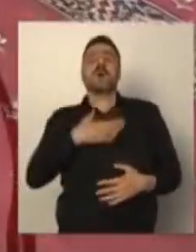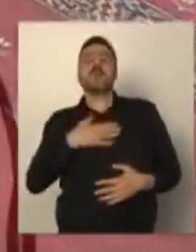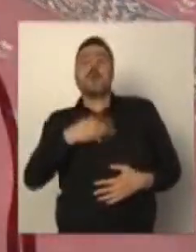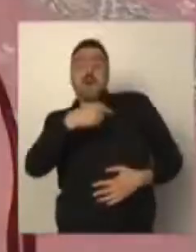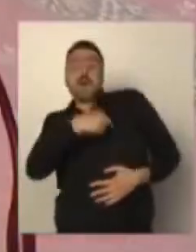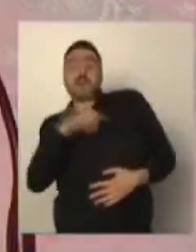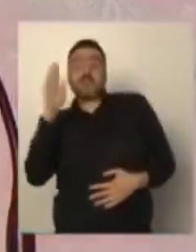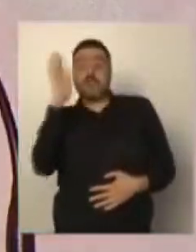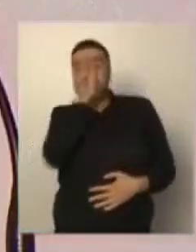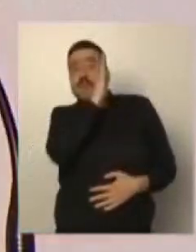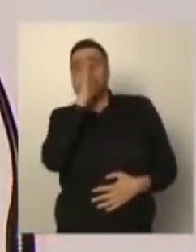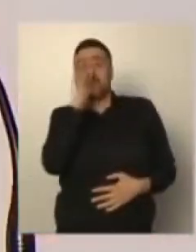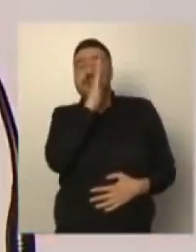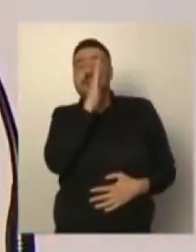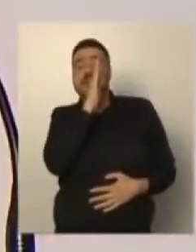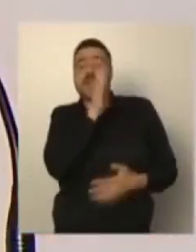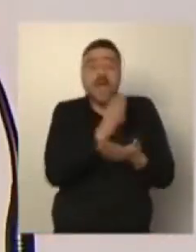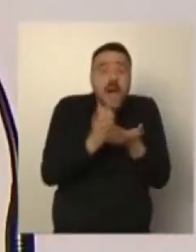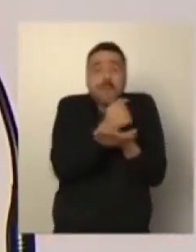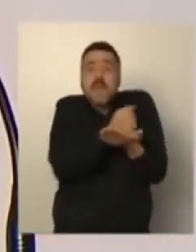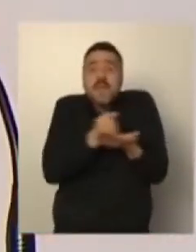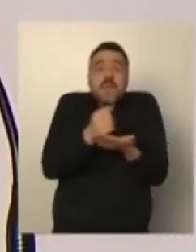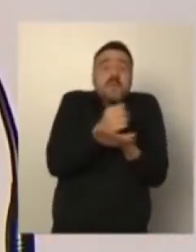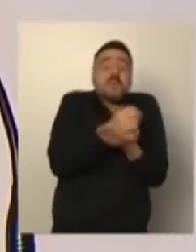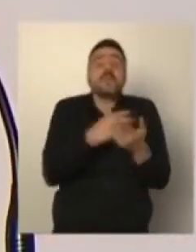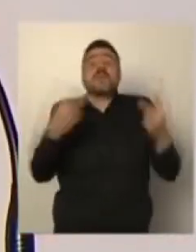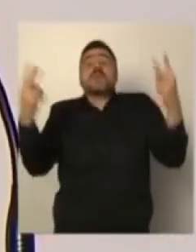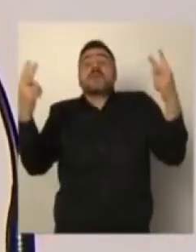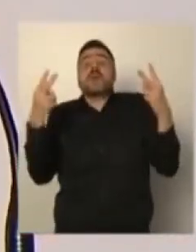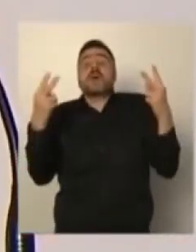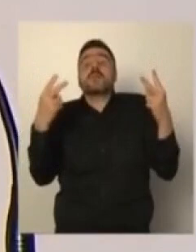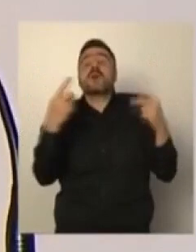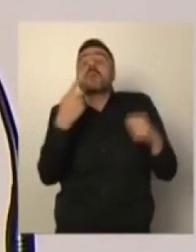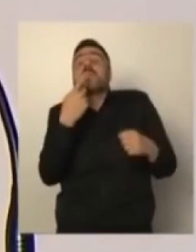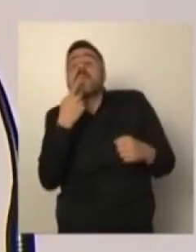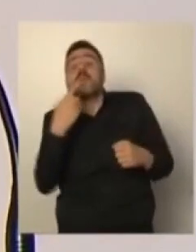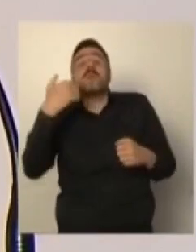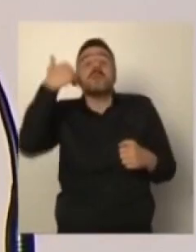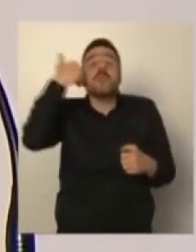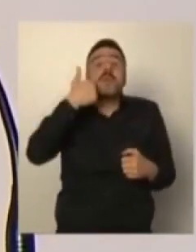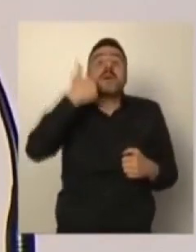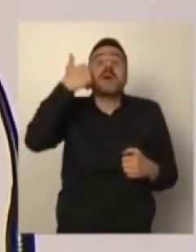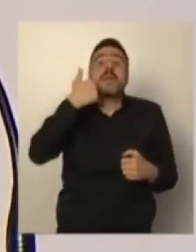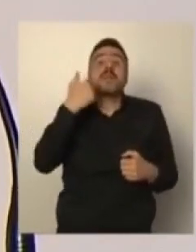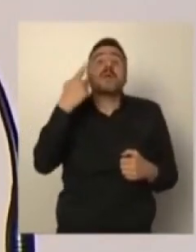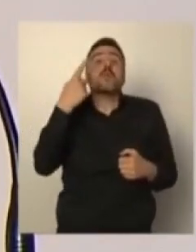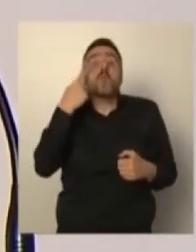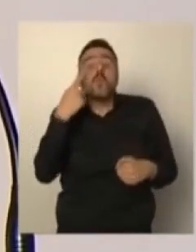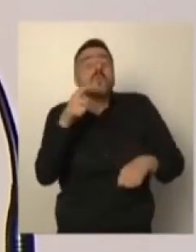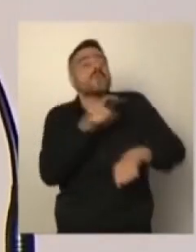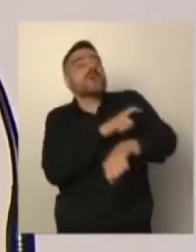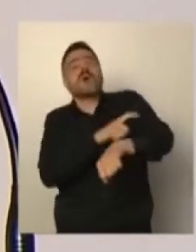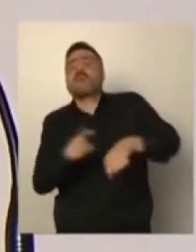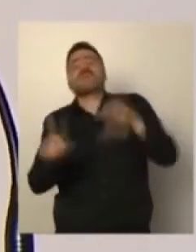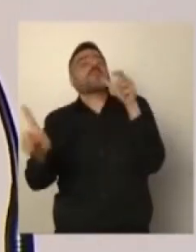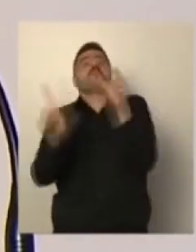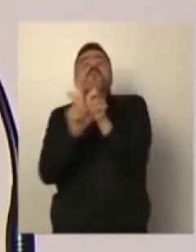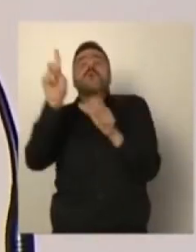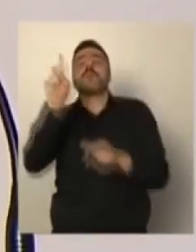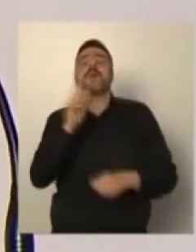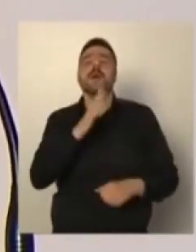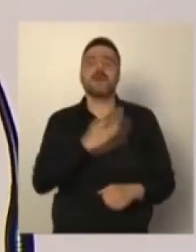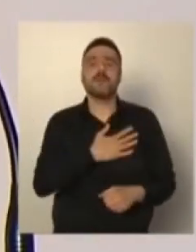nifaktan, amelimizi riyadan, sözümüzü yalandan, gözümüzü haramdan muhafaza